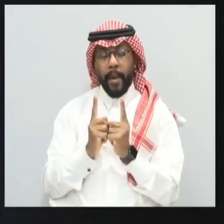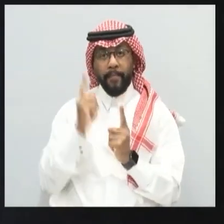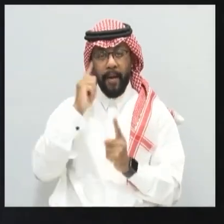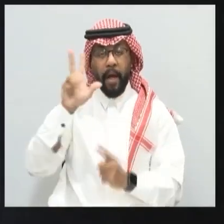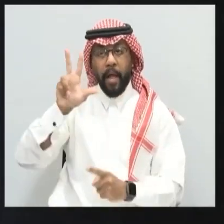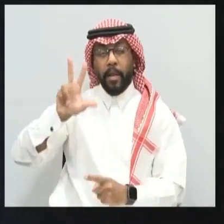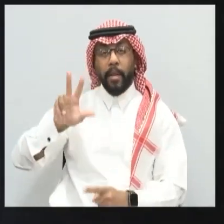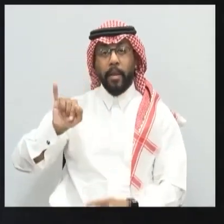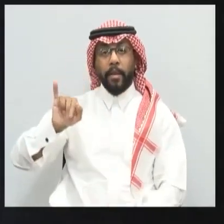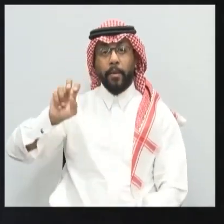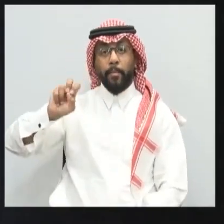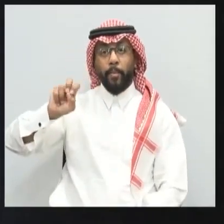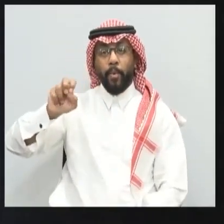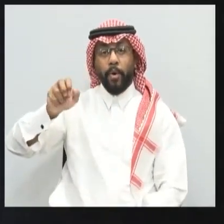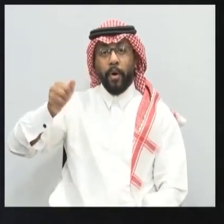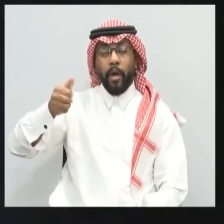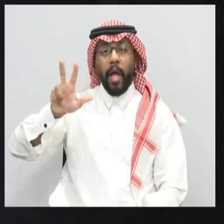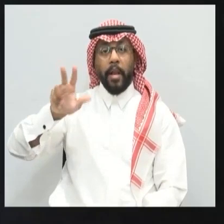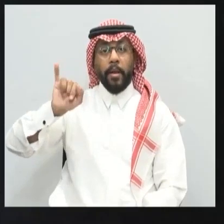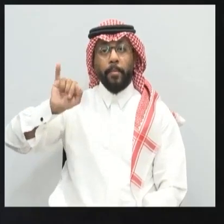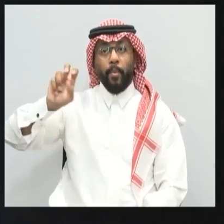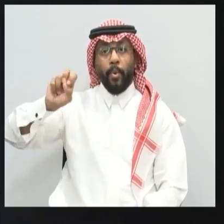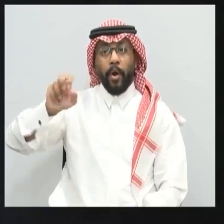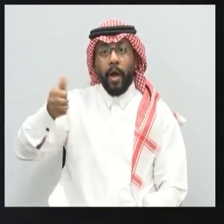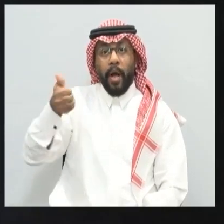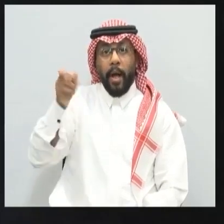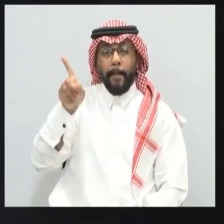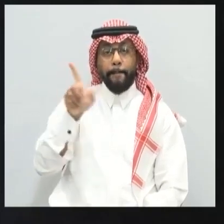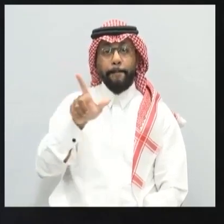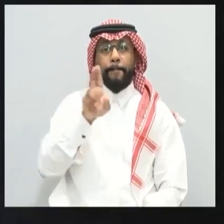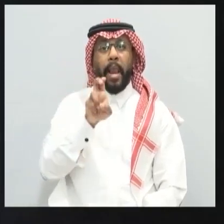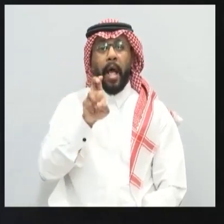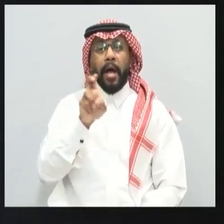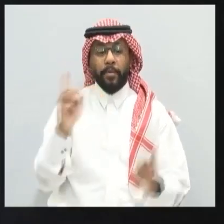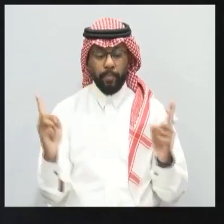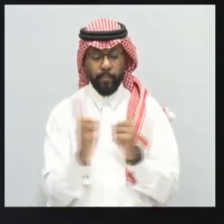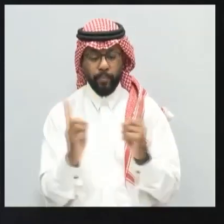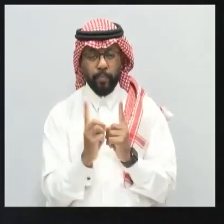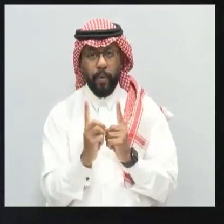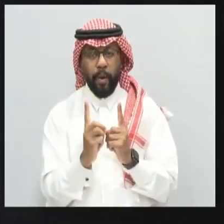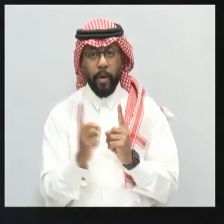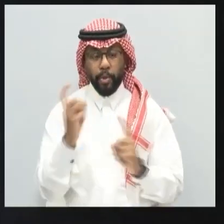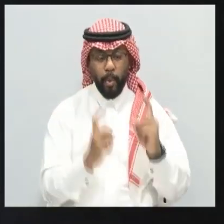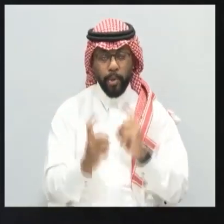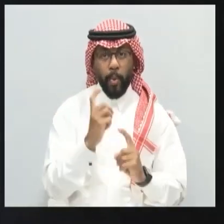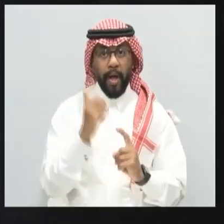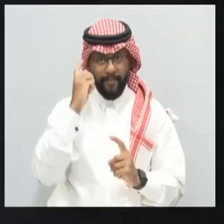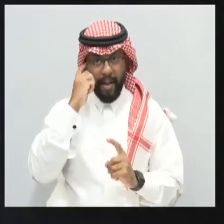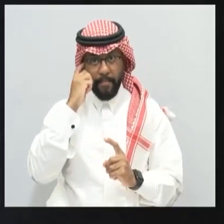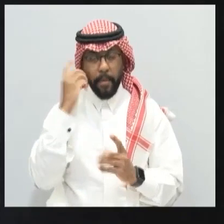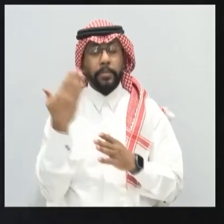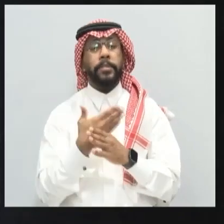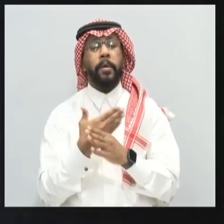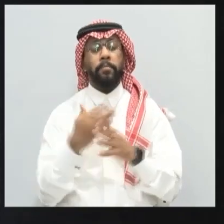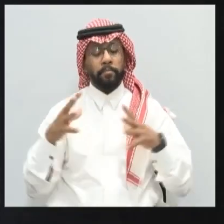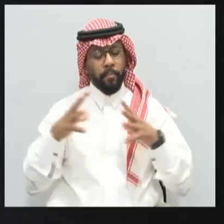وسنتحدث عن اهميه المقابله الشخصيه لان المقابله الشخصيه لا